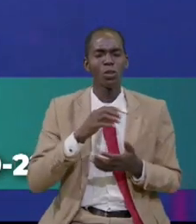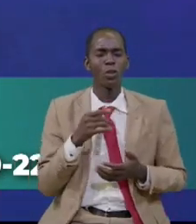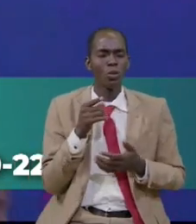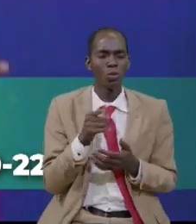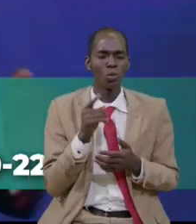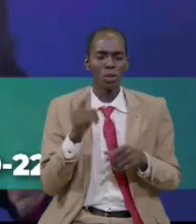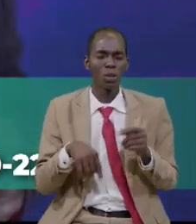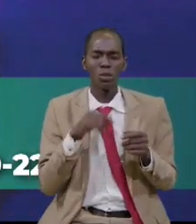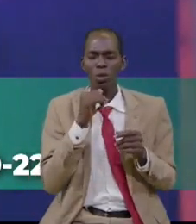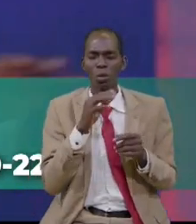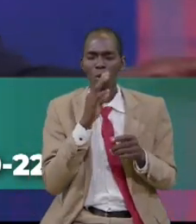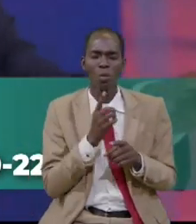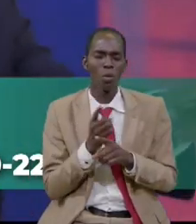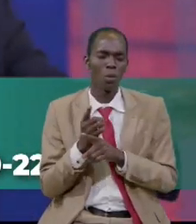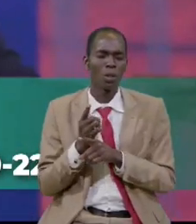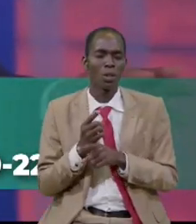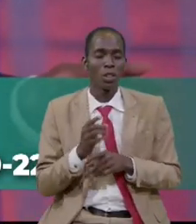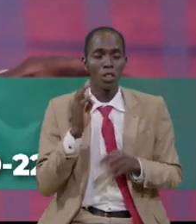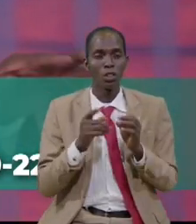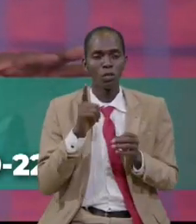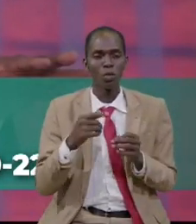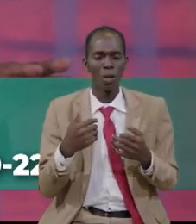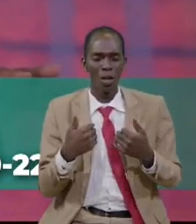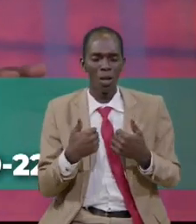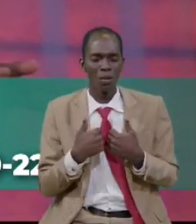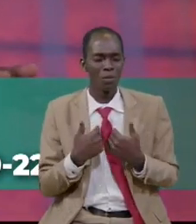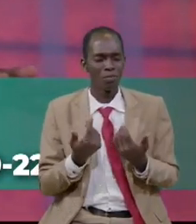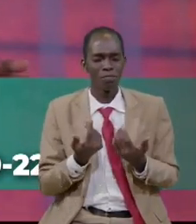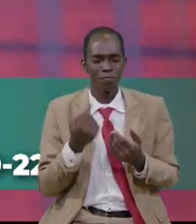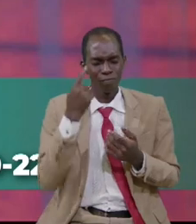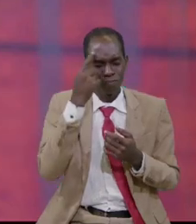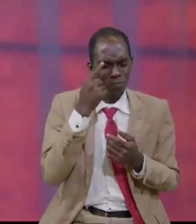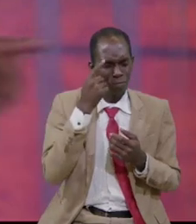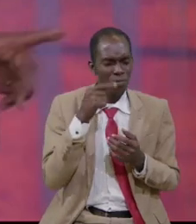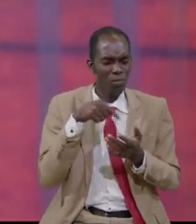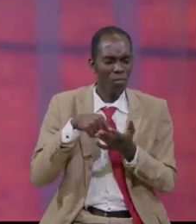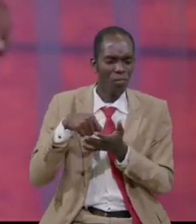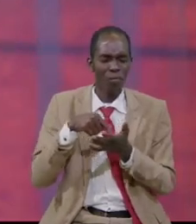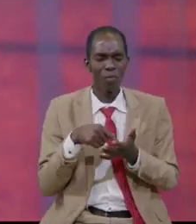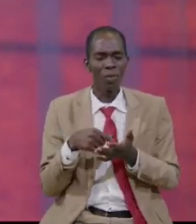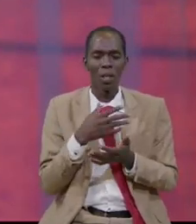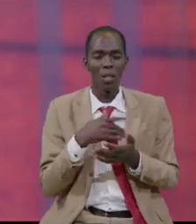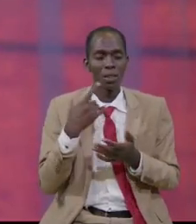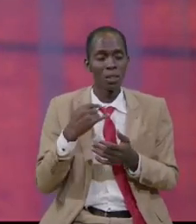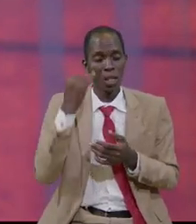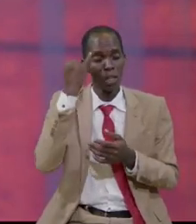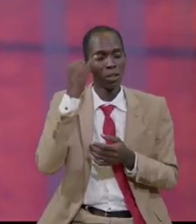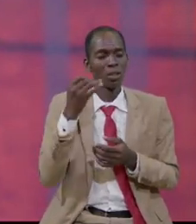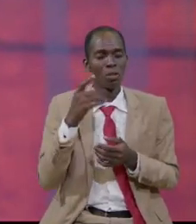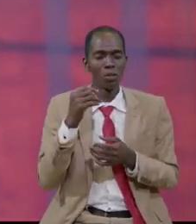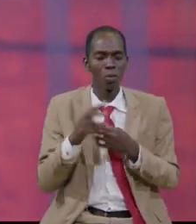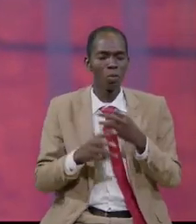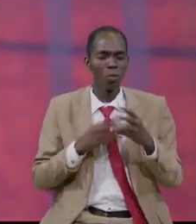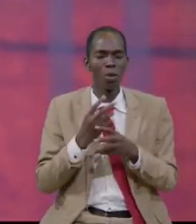traumatisé, vous ne pouvez pas être ordonné. Quand vous pensez à ceci ou vous pensez à cela, et les idées du monde vous tirent